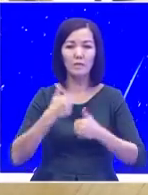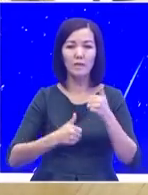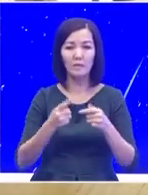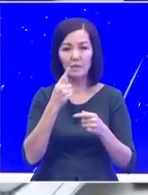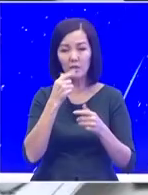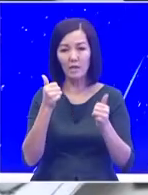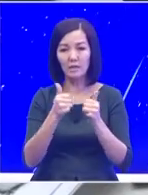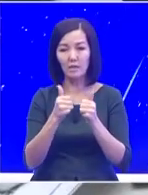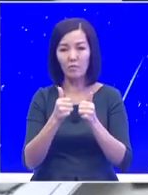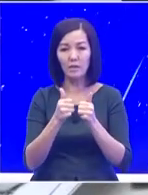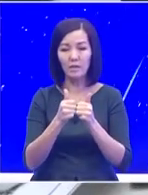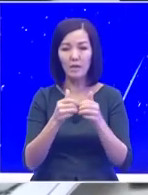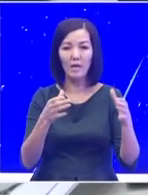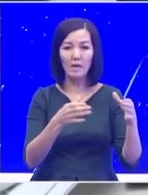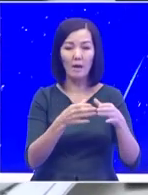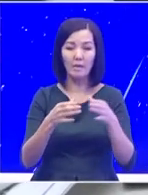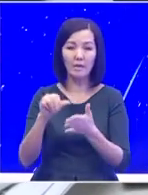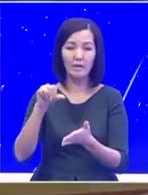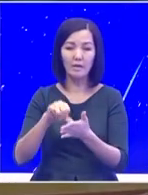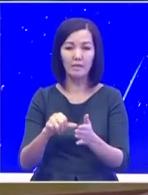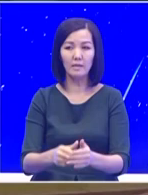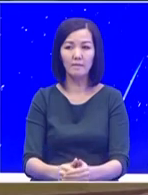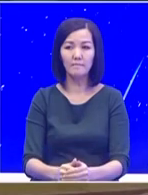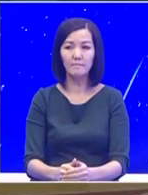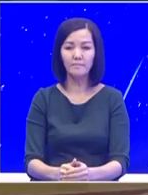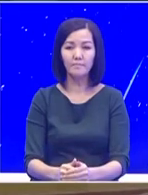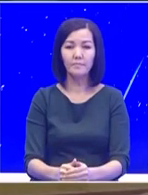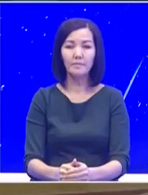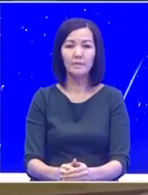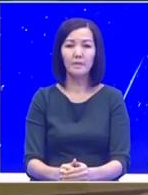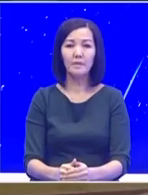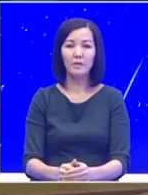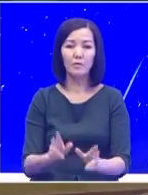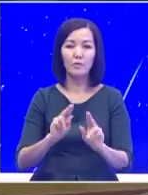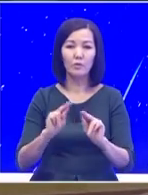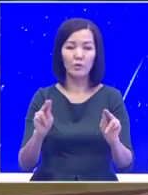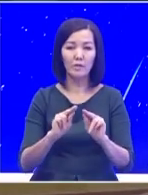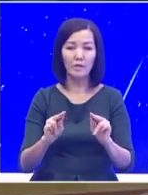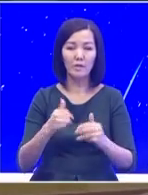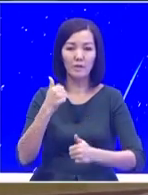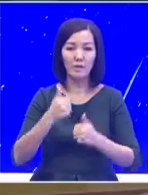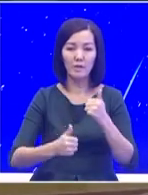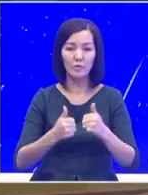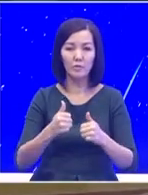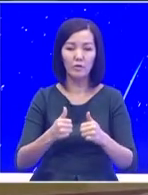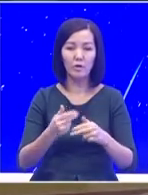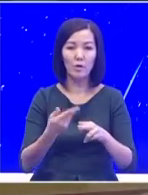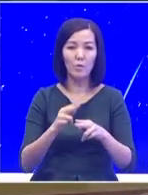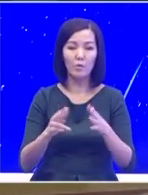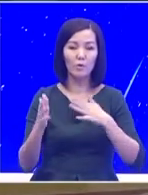маңдағы аудандардан келген командалар қатысты. Мына ұстаздар арасында өткізіп жатқан жарысқа өте қуаныштымыз.